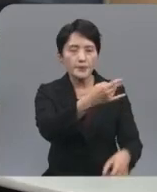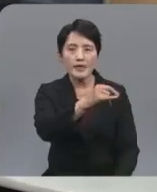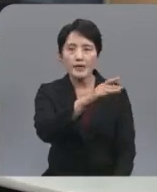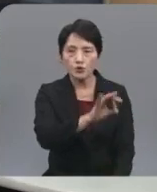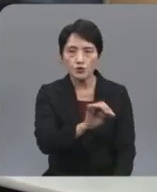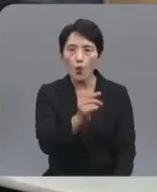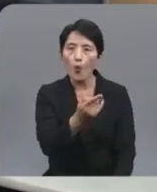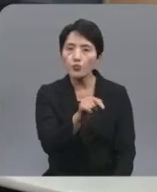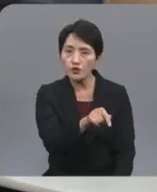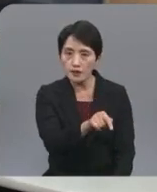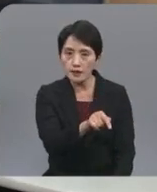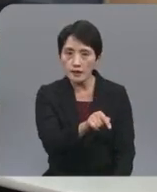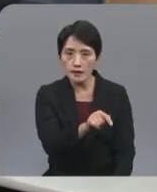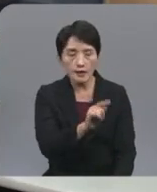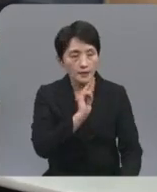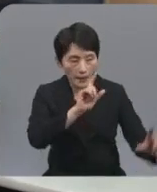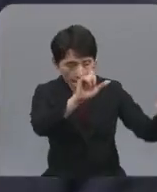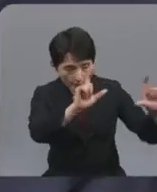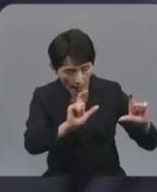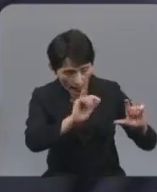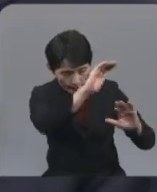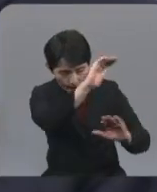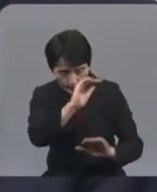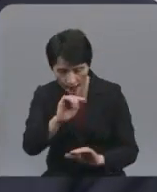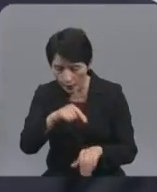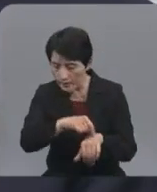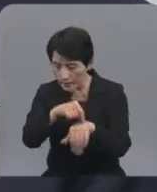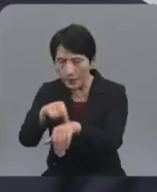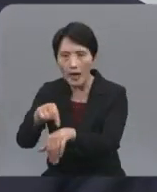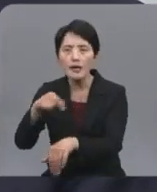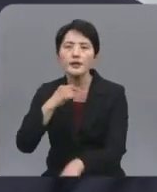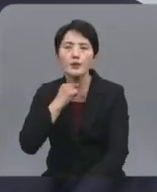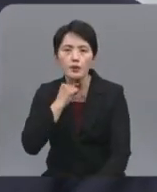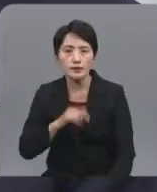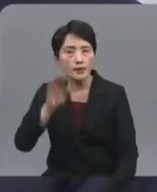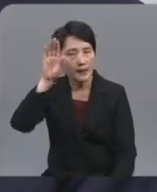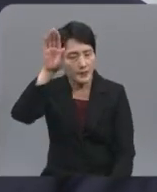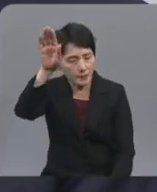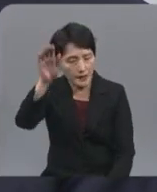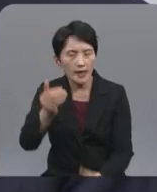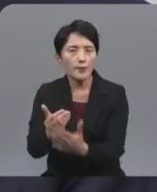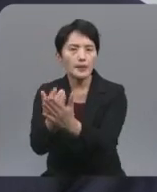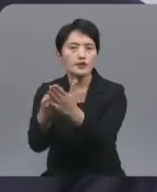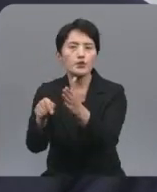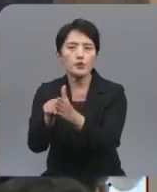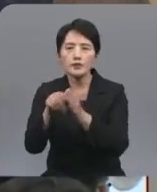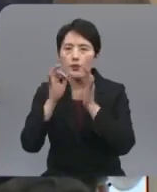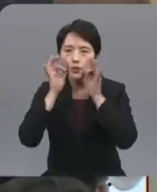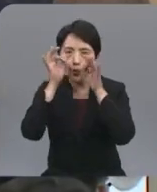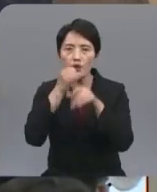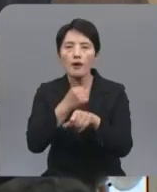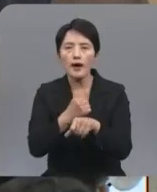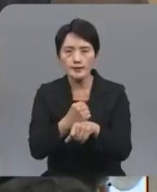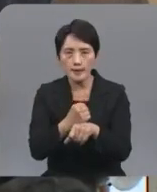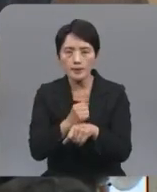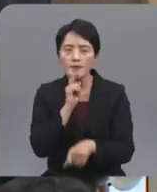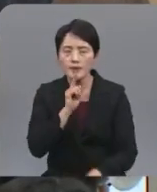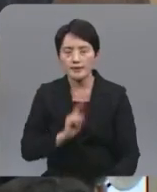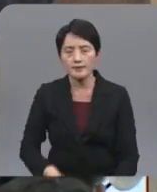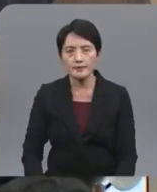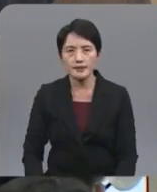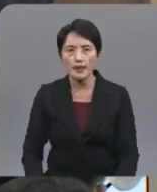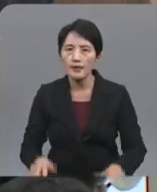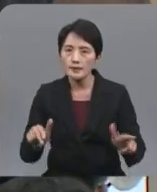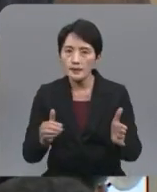phán quyết của tòa án tối cao vào năm 2018 Quỹ cũng có kế hoạch sẽ tích cực xúc tiến phương án nhằm mở rộng hơn nữa các dự án tưởng niệm nạn nhân